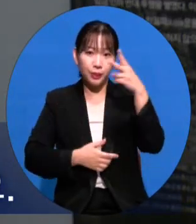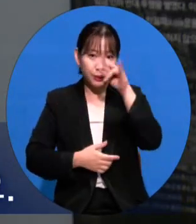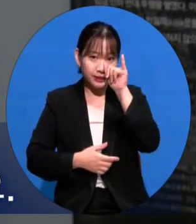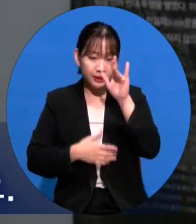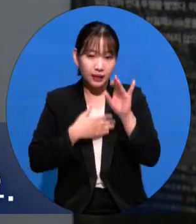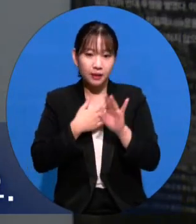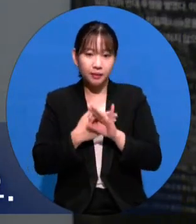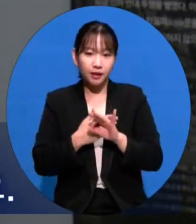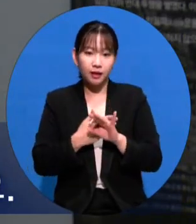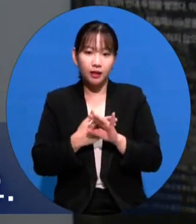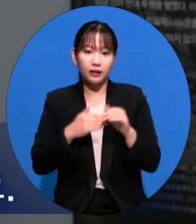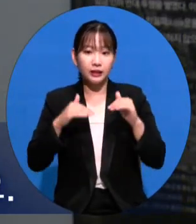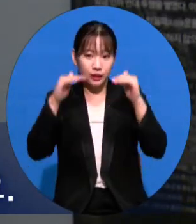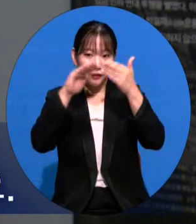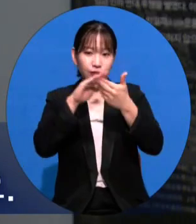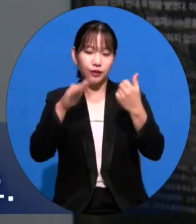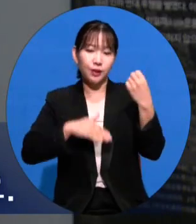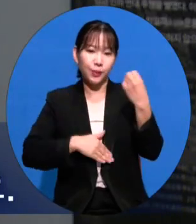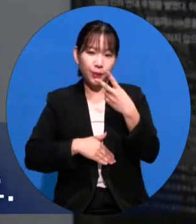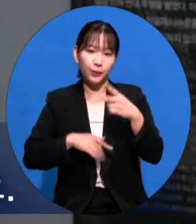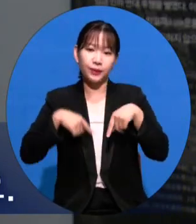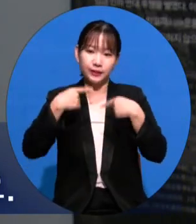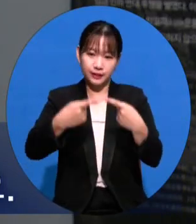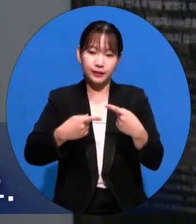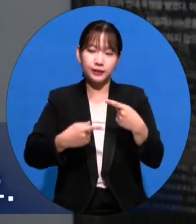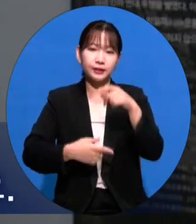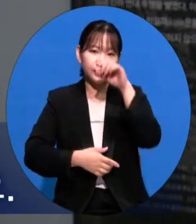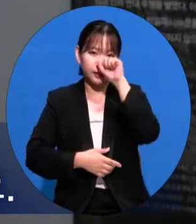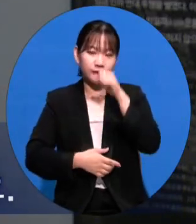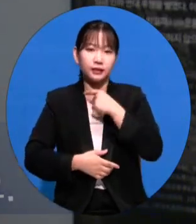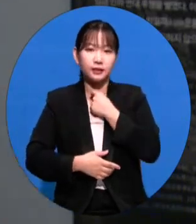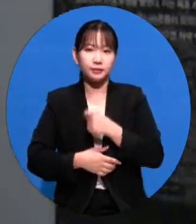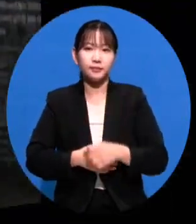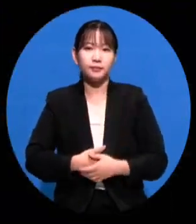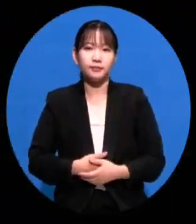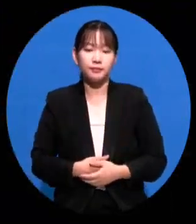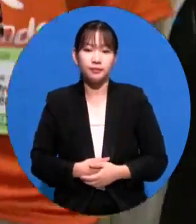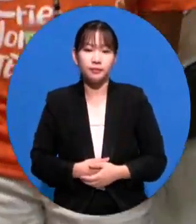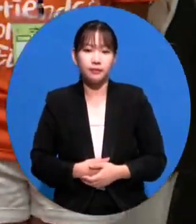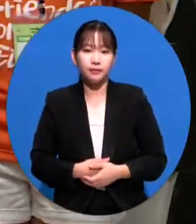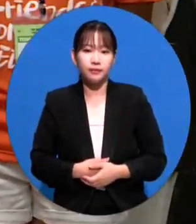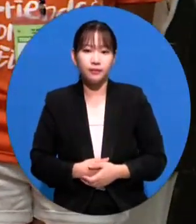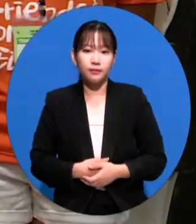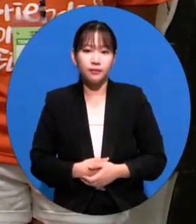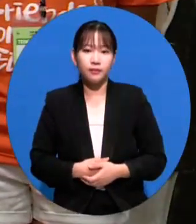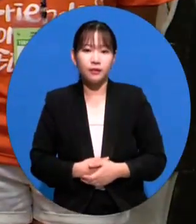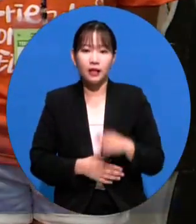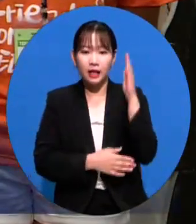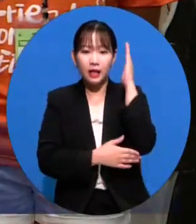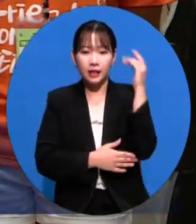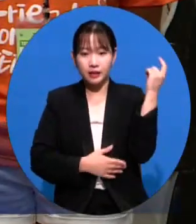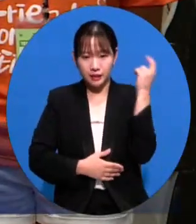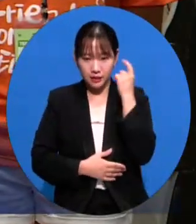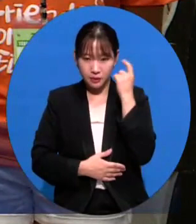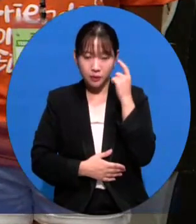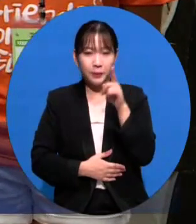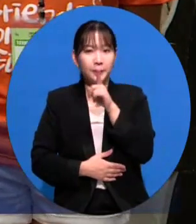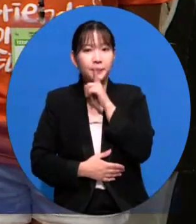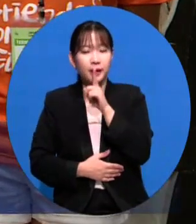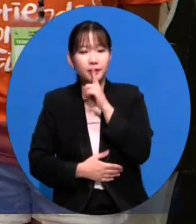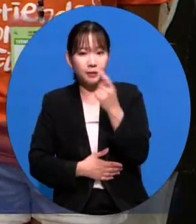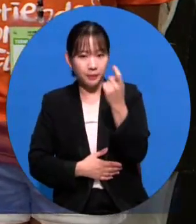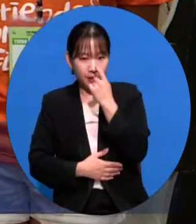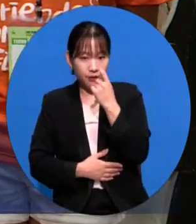또 나온다면 성인 되기 전까지 꼭 다시 참여하고 싶습니다. 이야기도 듣고 이렇게 언어도